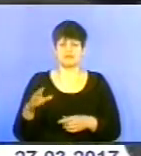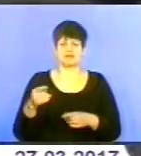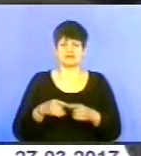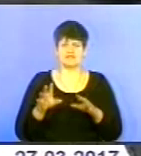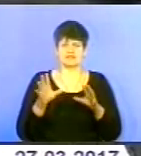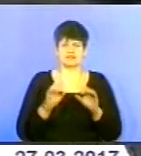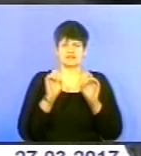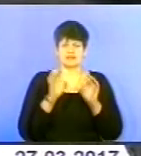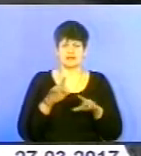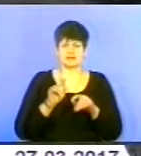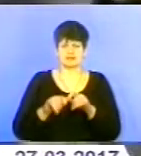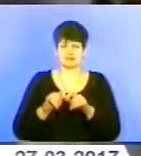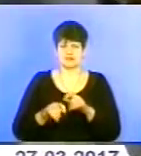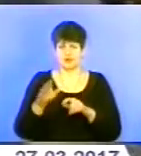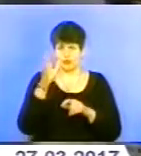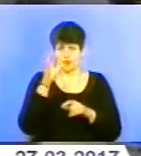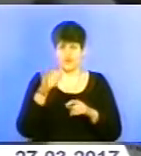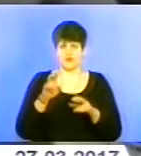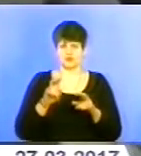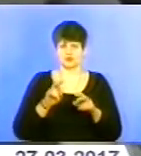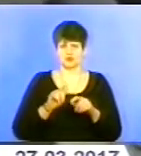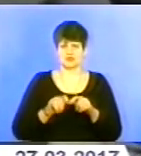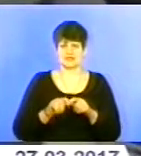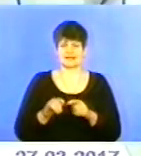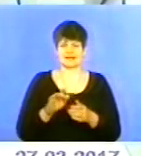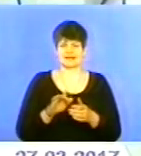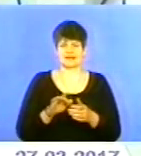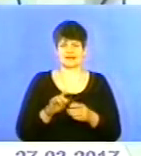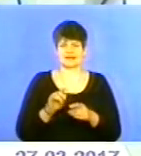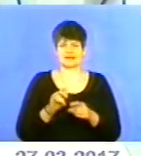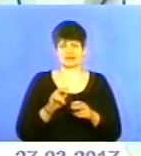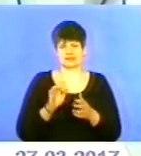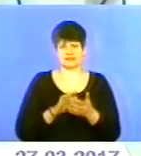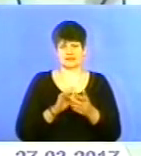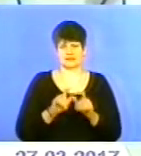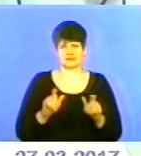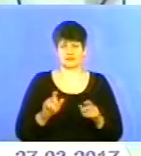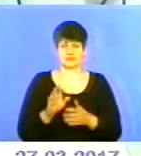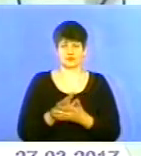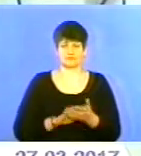передали на експертизу у науково-дослідний експерто-криміналістичний центр. Триває розслідування.